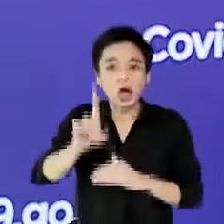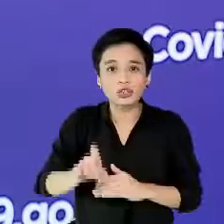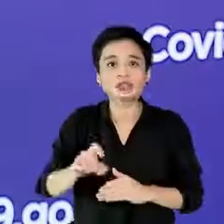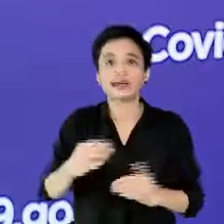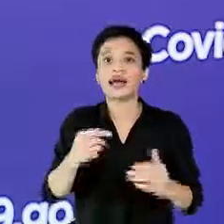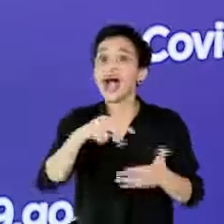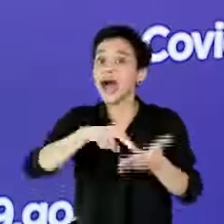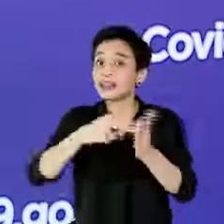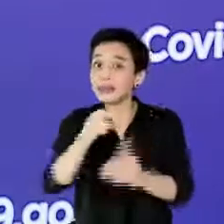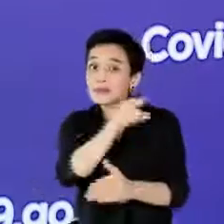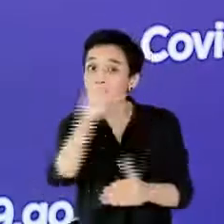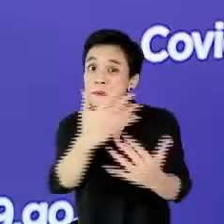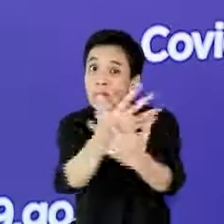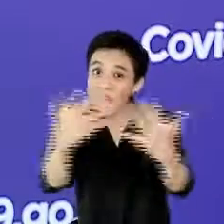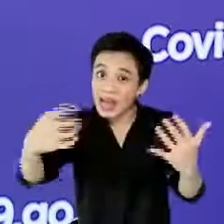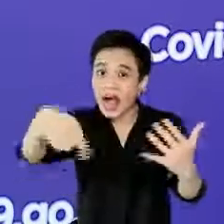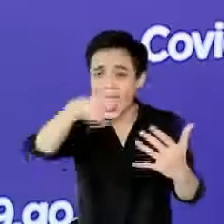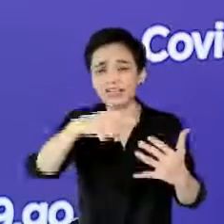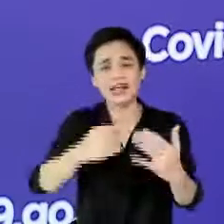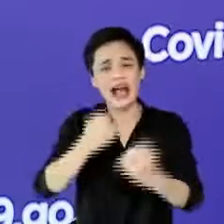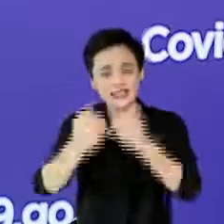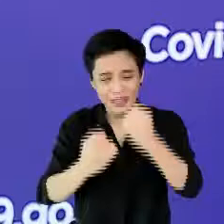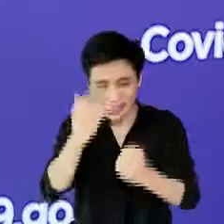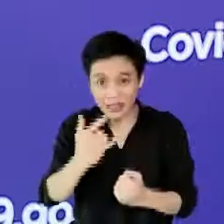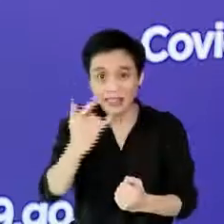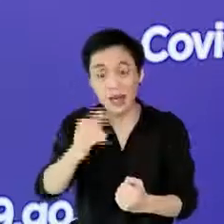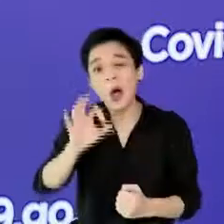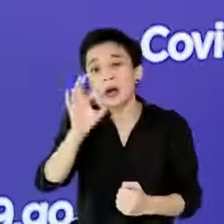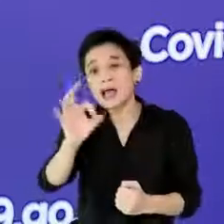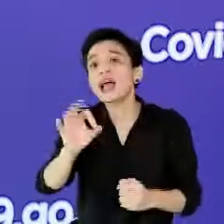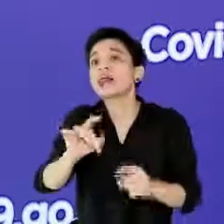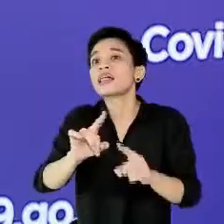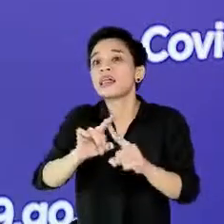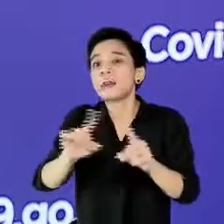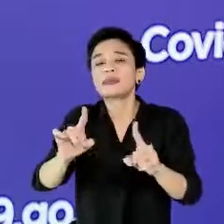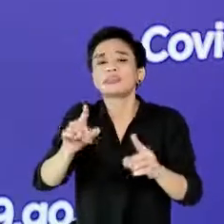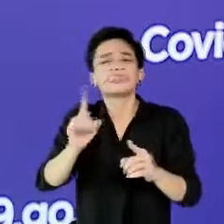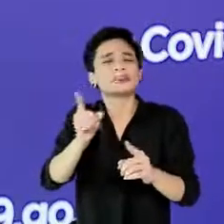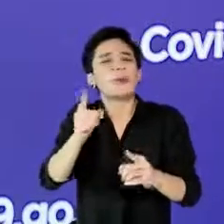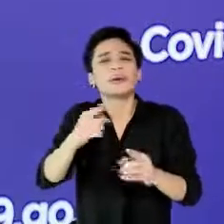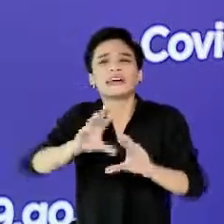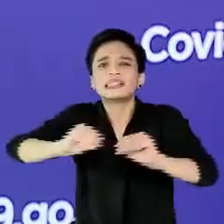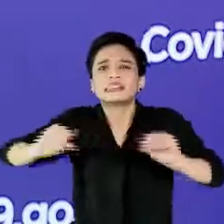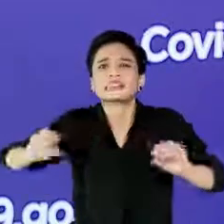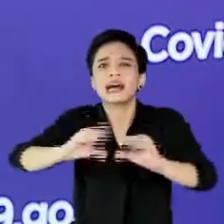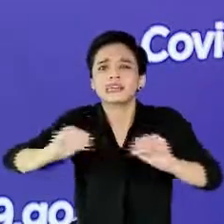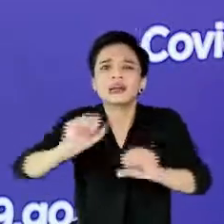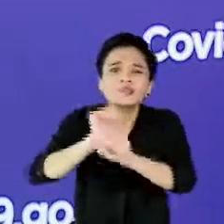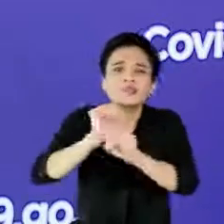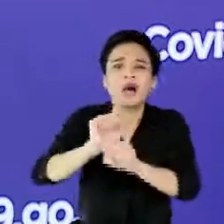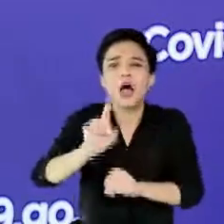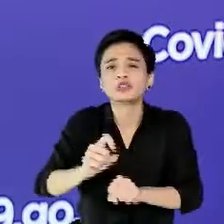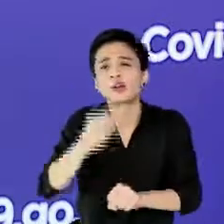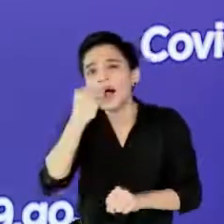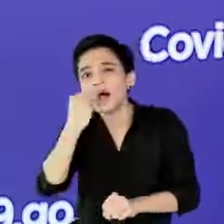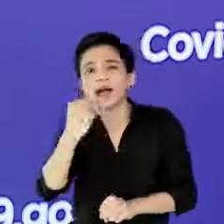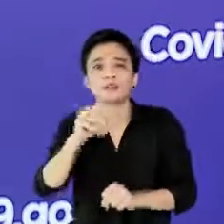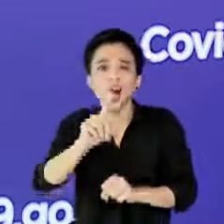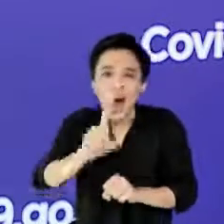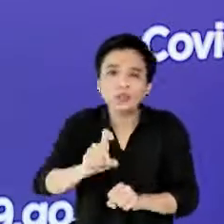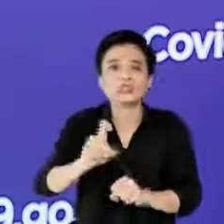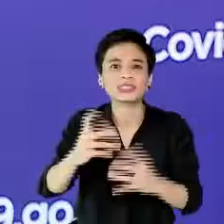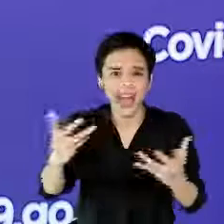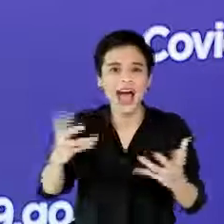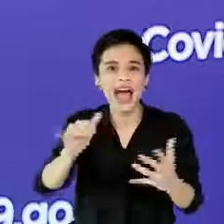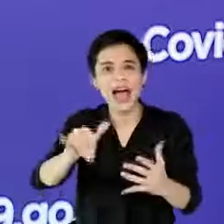masyarakatnya juga yang perlu melakukan aktivitas terutama yang berkaitan dengan pemenuhan kebutuhan hidup ataupun nafkah mungkin perbedaan dari